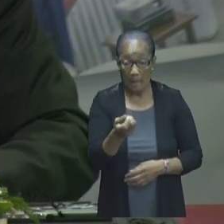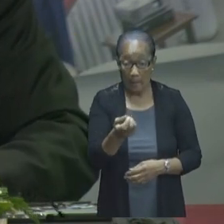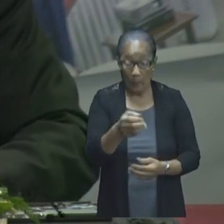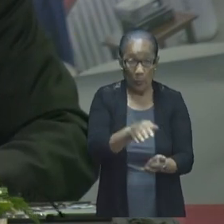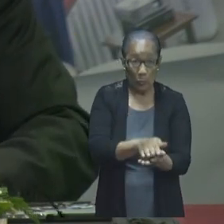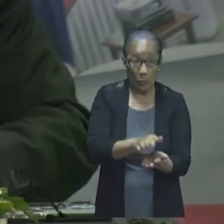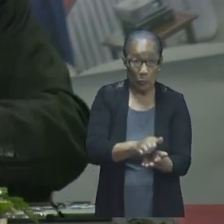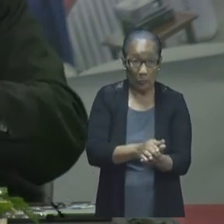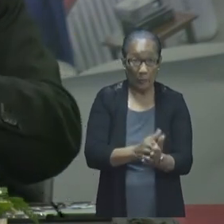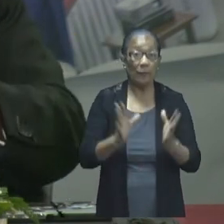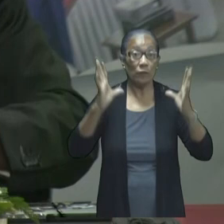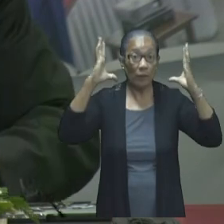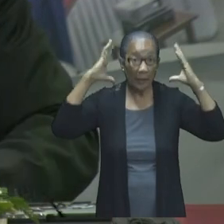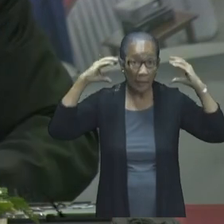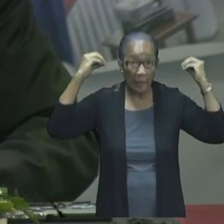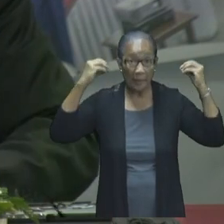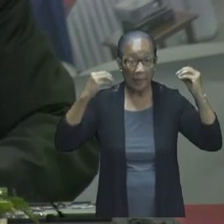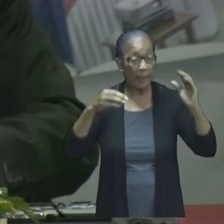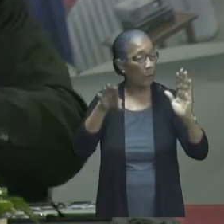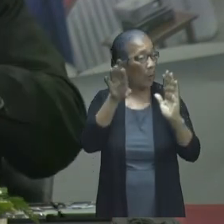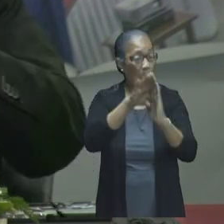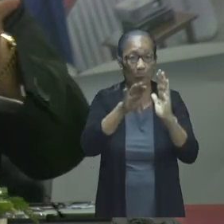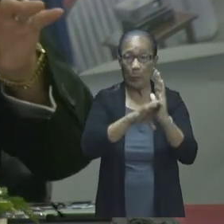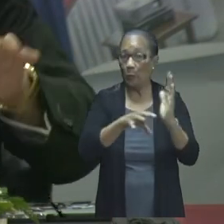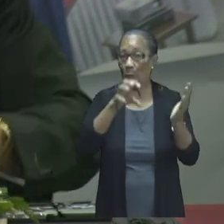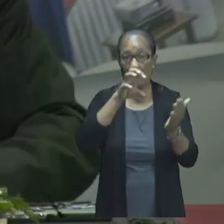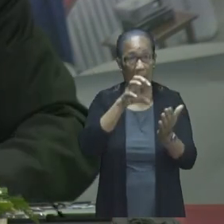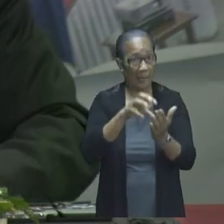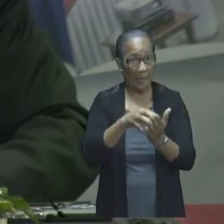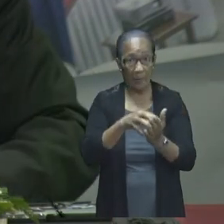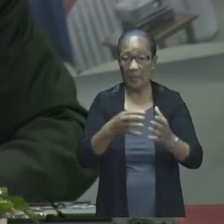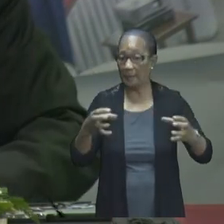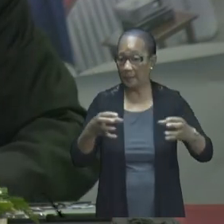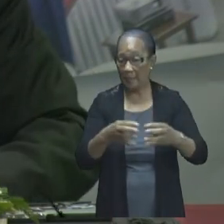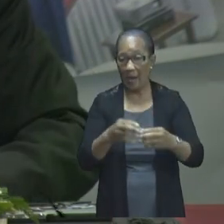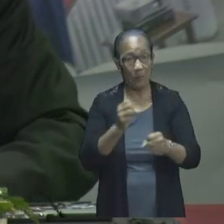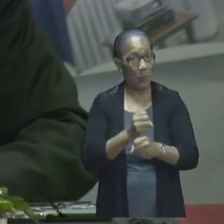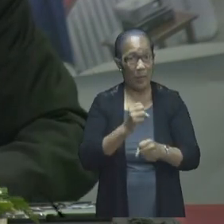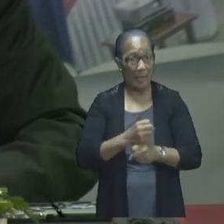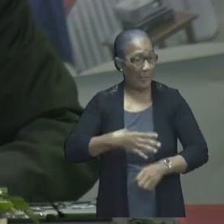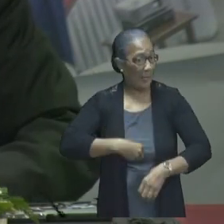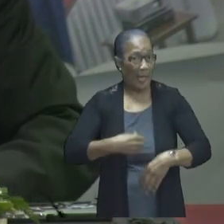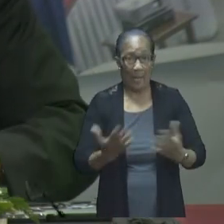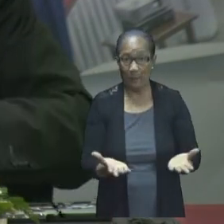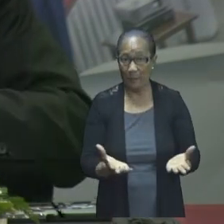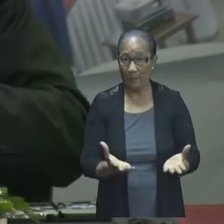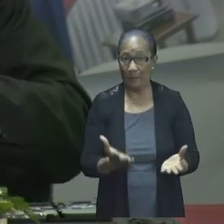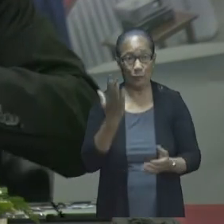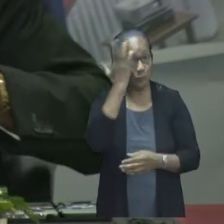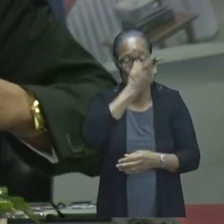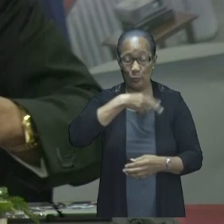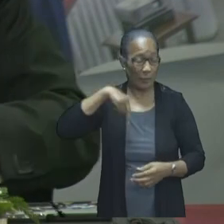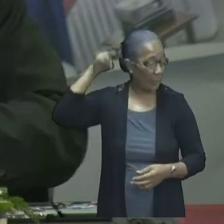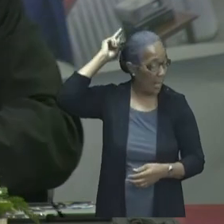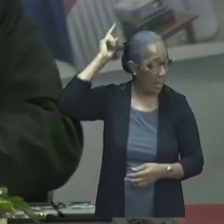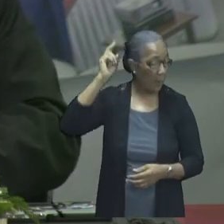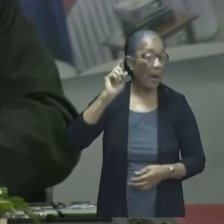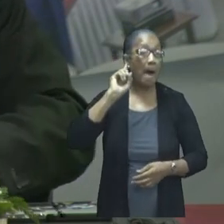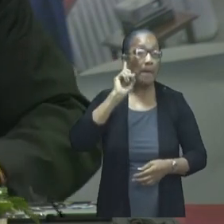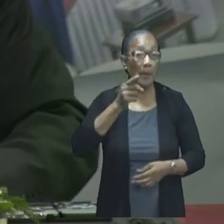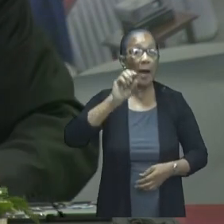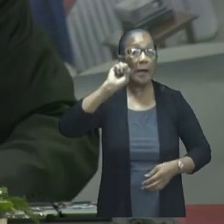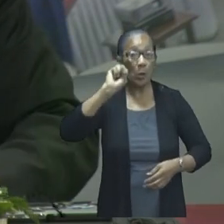geen programma's opgenomen waren voor die intensieve samenwerken met suriname maar toch om die samenwerken